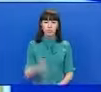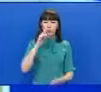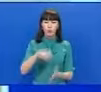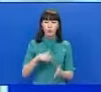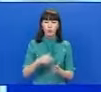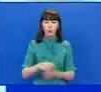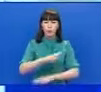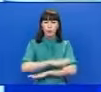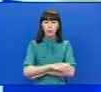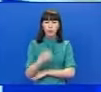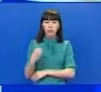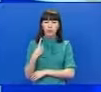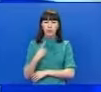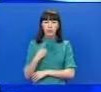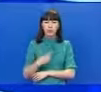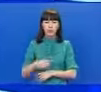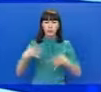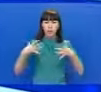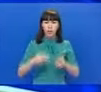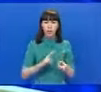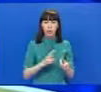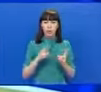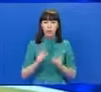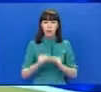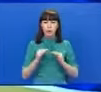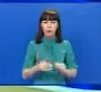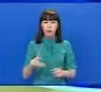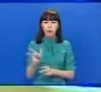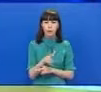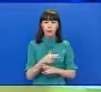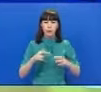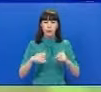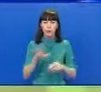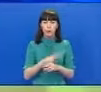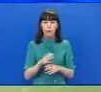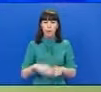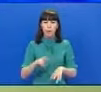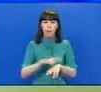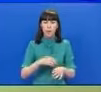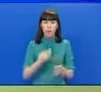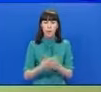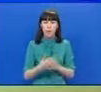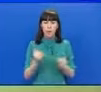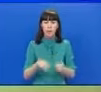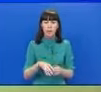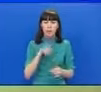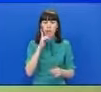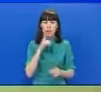Шымкенттің тәртіп сақшылары тойда мас адам секілді билеген бала жайлы видеоны зерттеді. Полицияның мәліметінше, кәмелетке